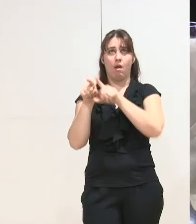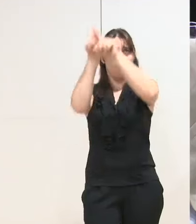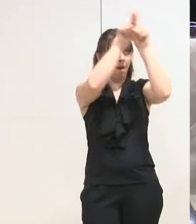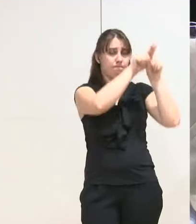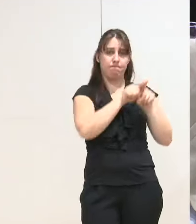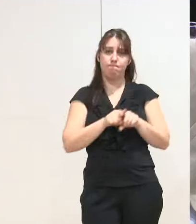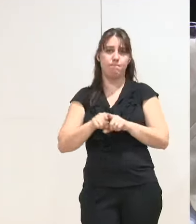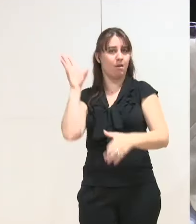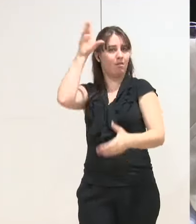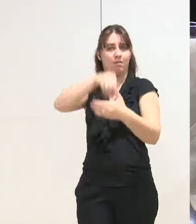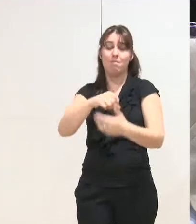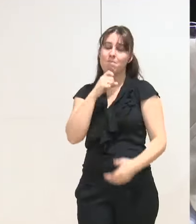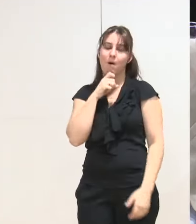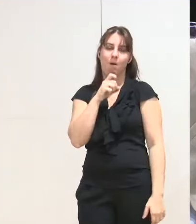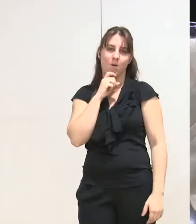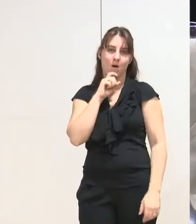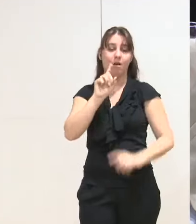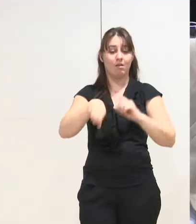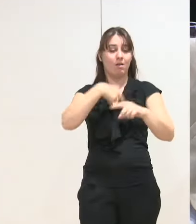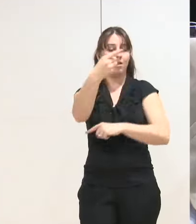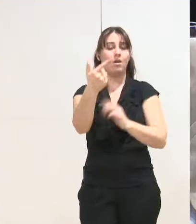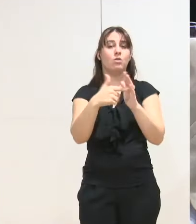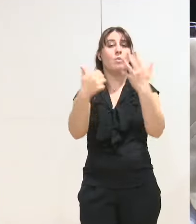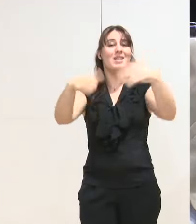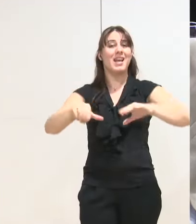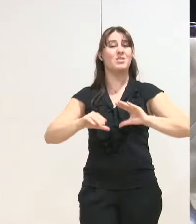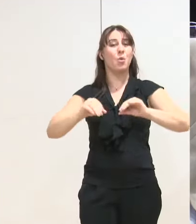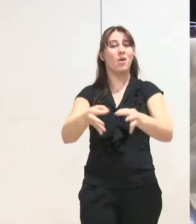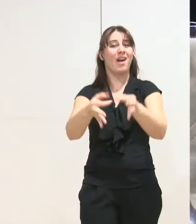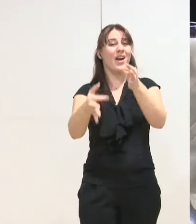ailleurs c'est l'année 2016 qui enverra la concr